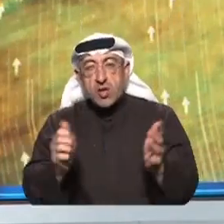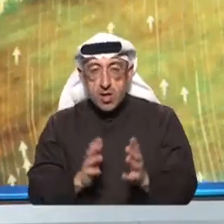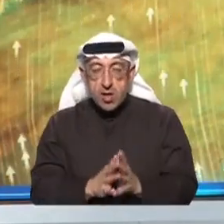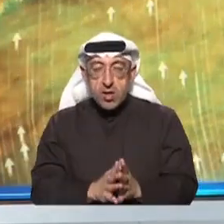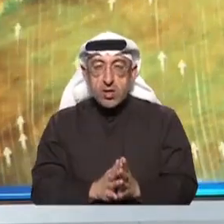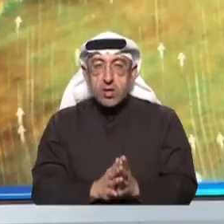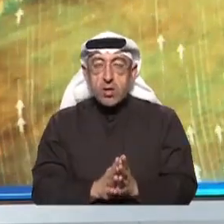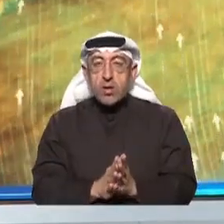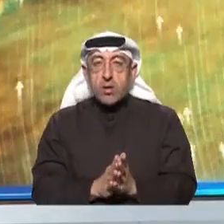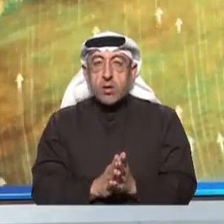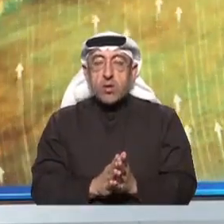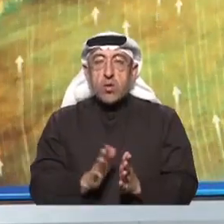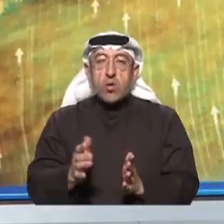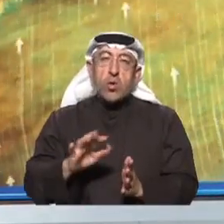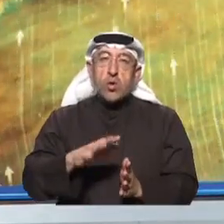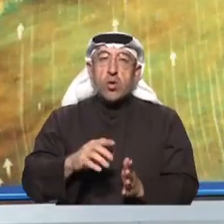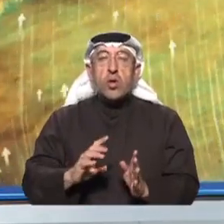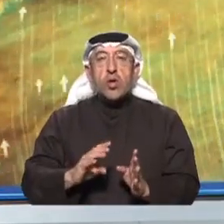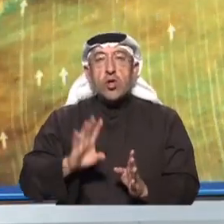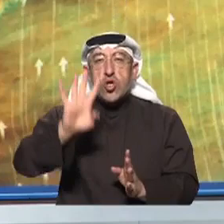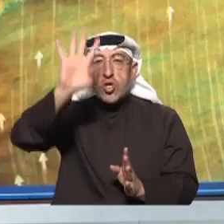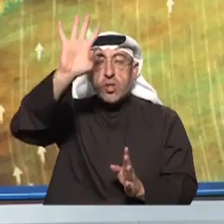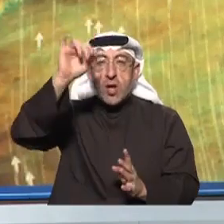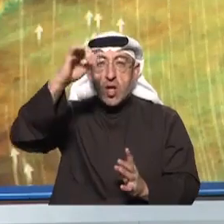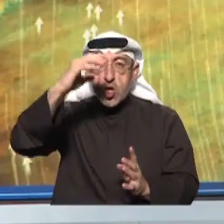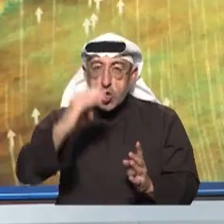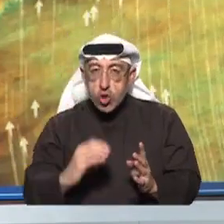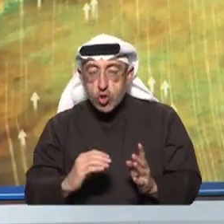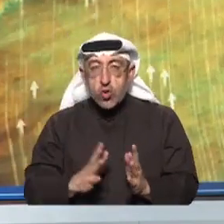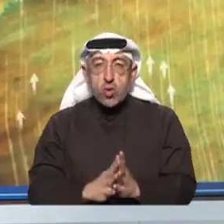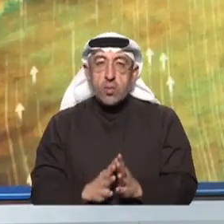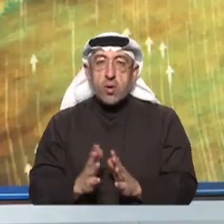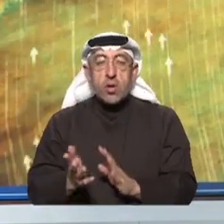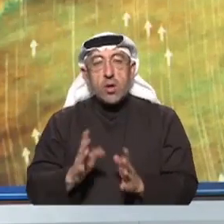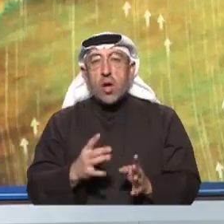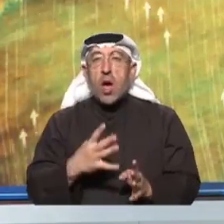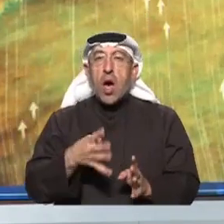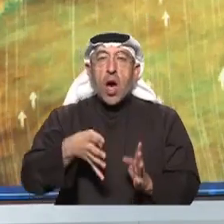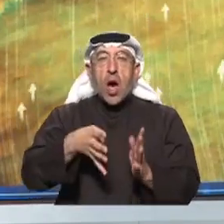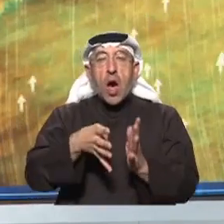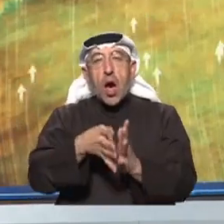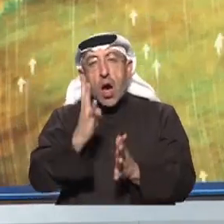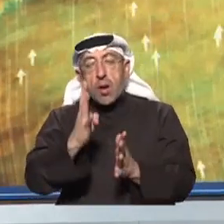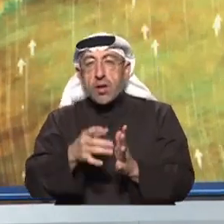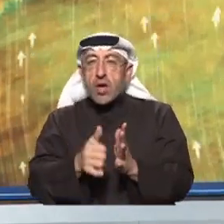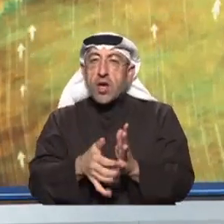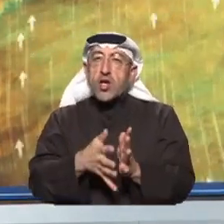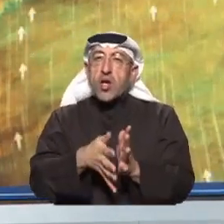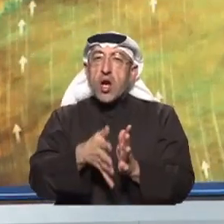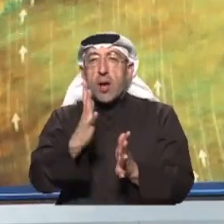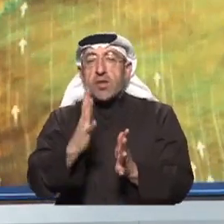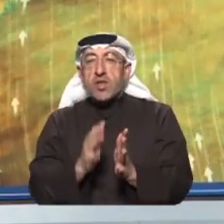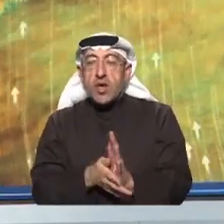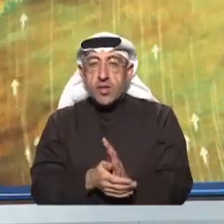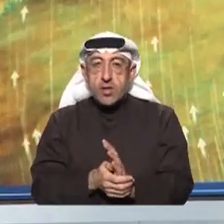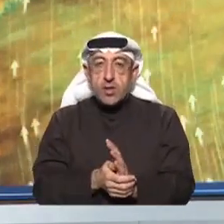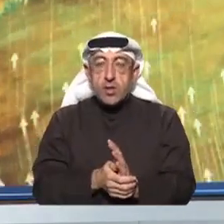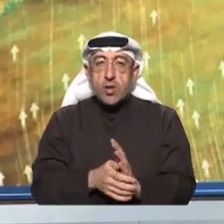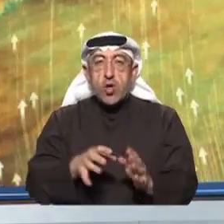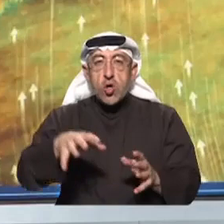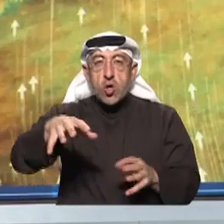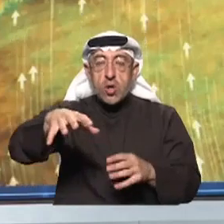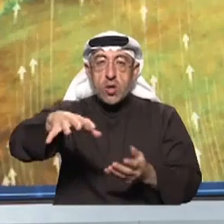أيضا 15 درجة مئوية. مناطقنا الجنوبية الوفرة ونويصيب 14 إلى 15 درجة مئوية، وبالنسبة لجزرنا